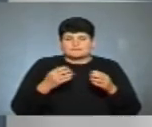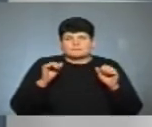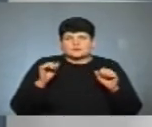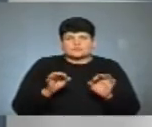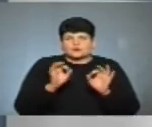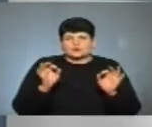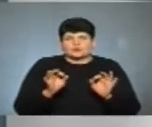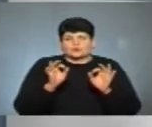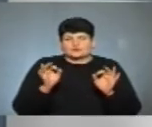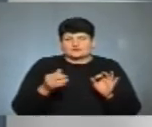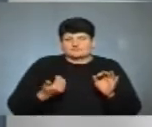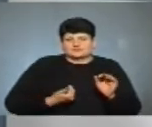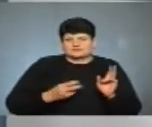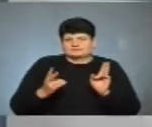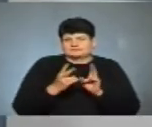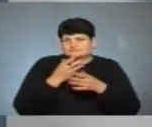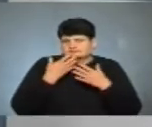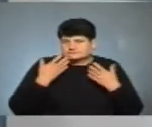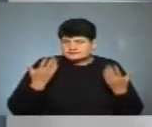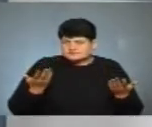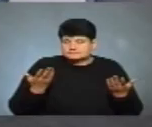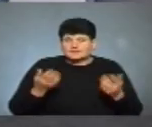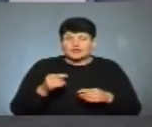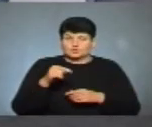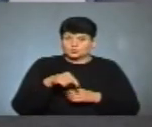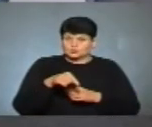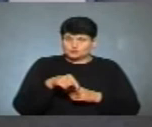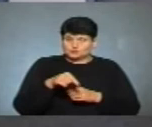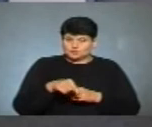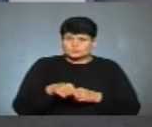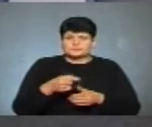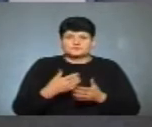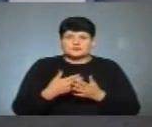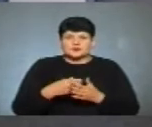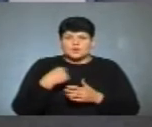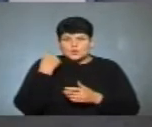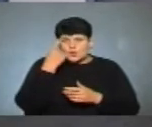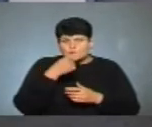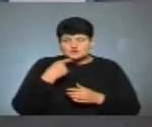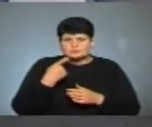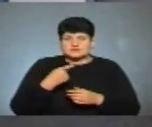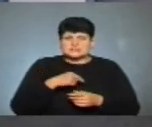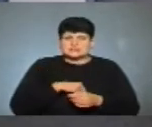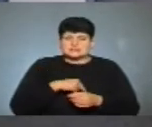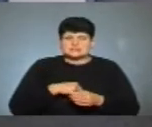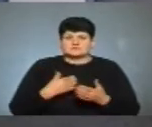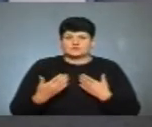і ні разу за життя не стикались. То тут, скажімо так, особистісне емоційне ставлення до кандидата